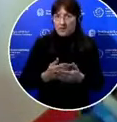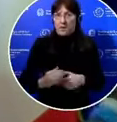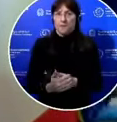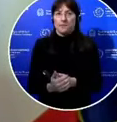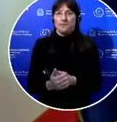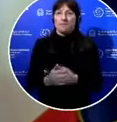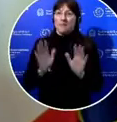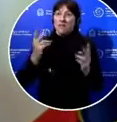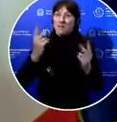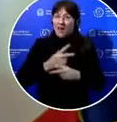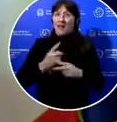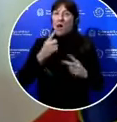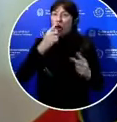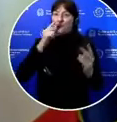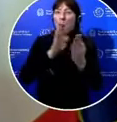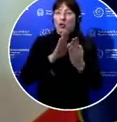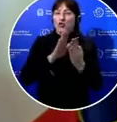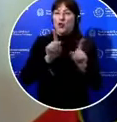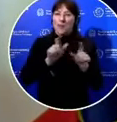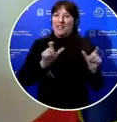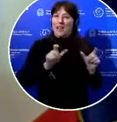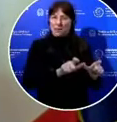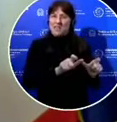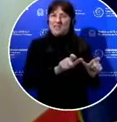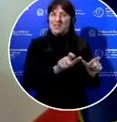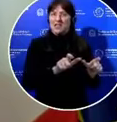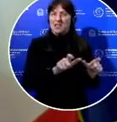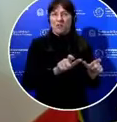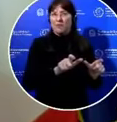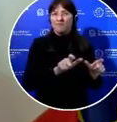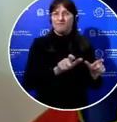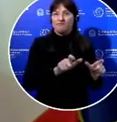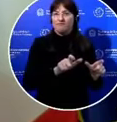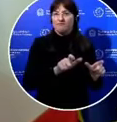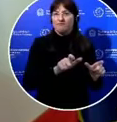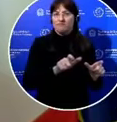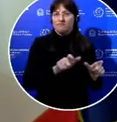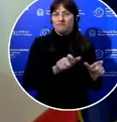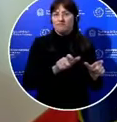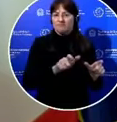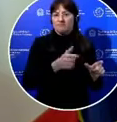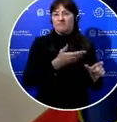l'approccio meramente repressivo è stato